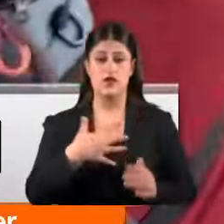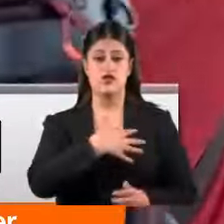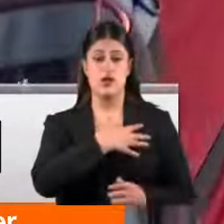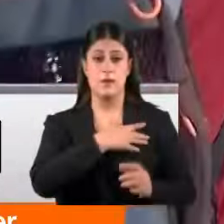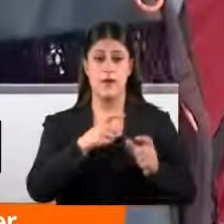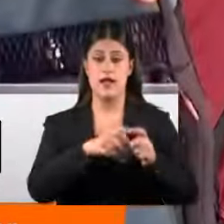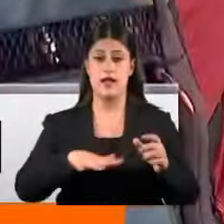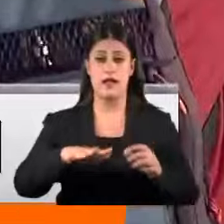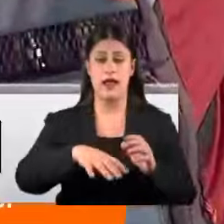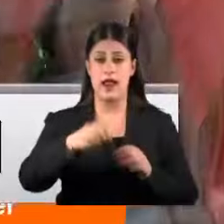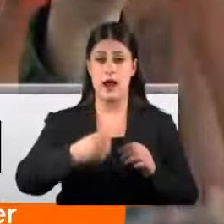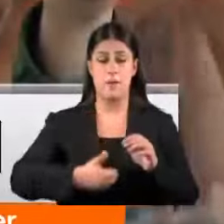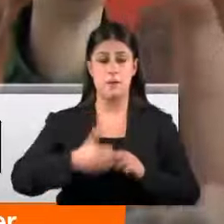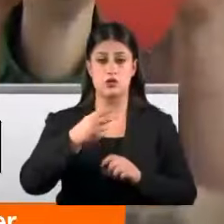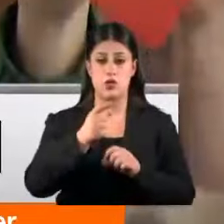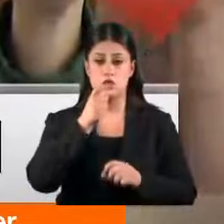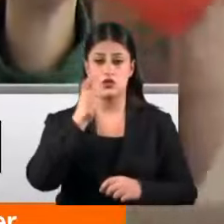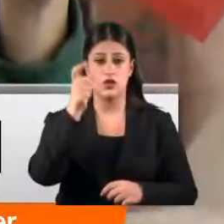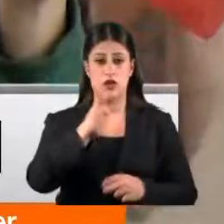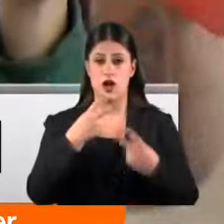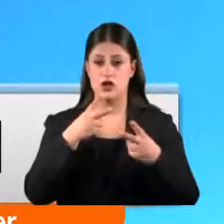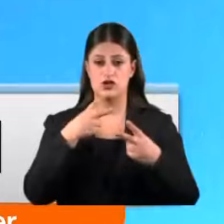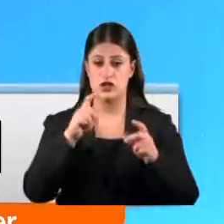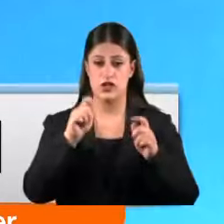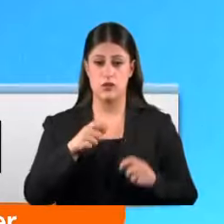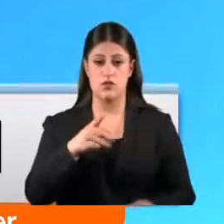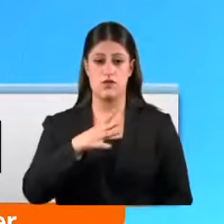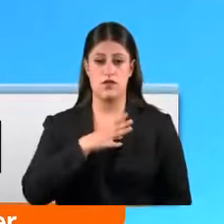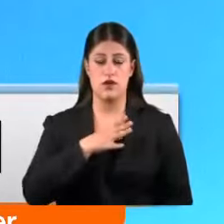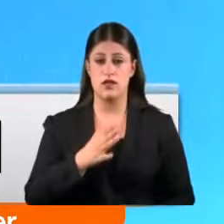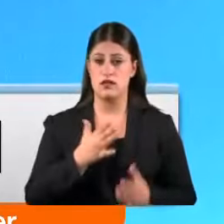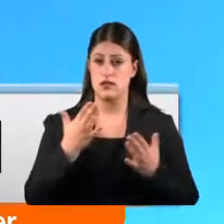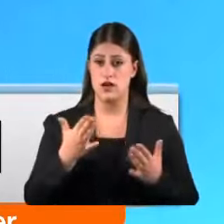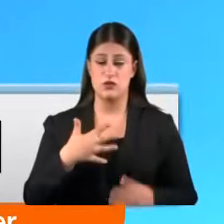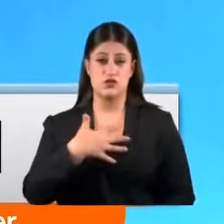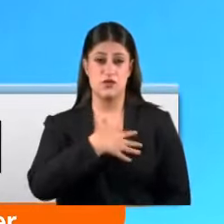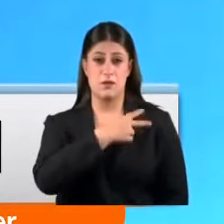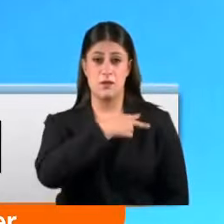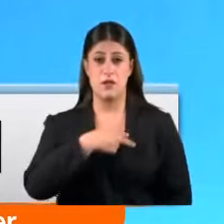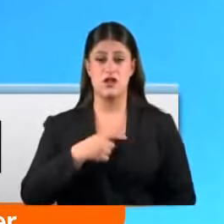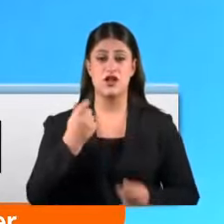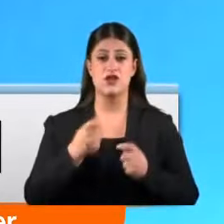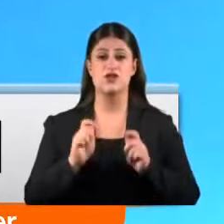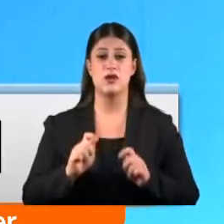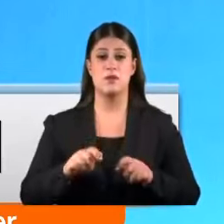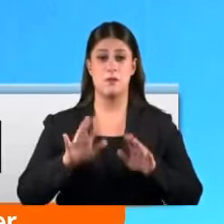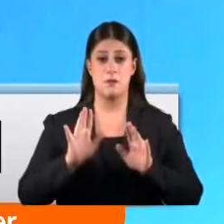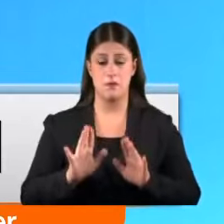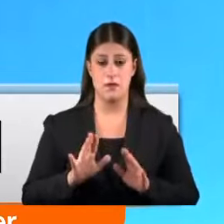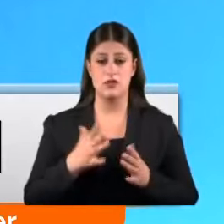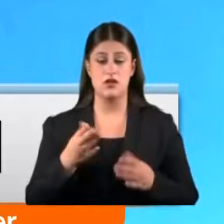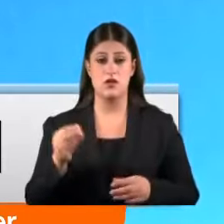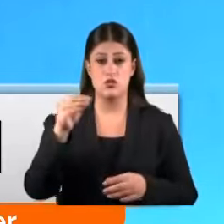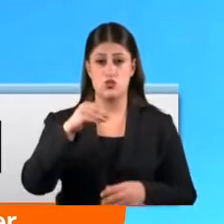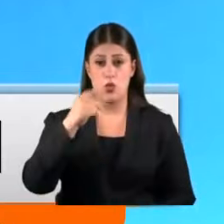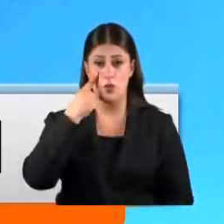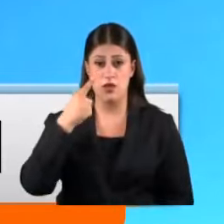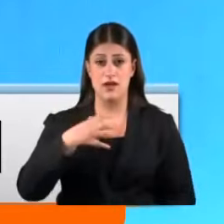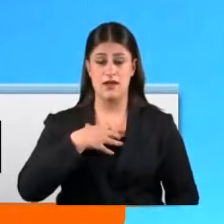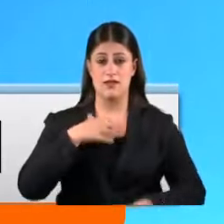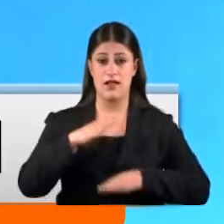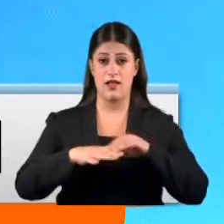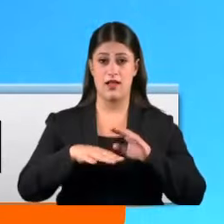Genel Başkanı Özgür Özel'in açıklamaları vardı. Neymiş? CHP'li belediyeler iş yapamaz. Hatta çöpleri bile